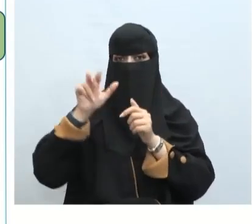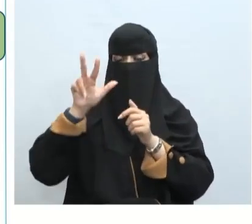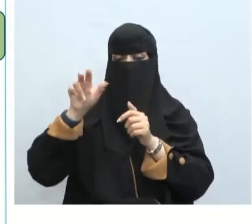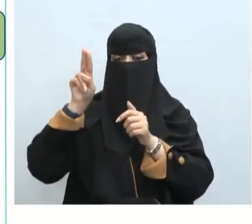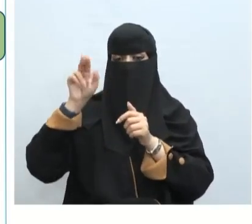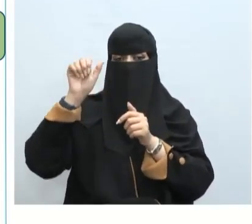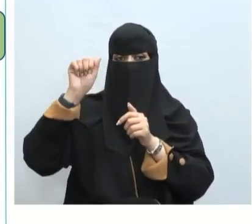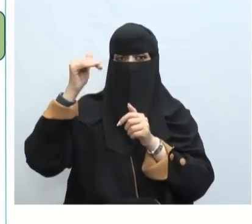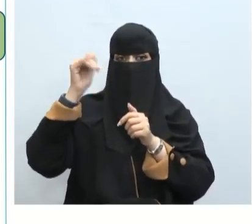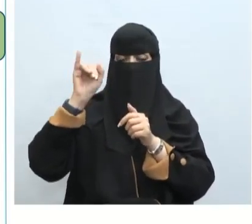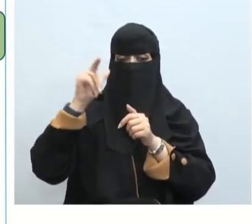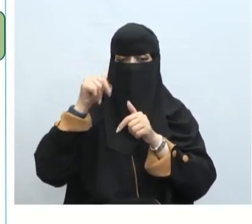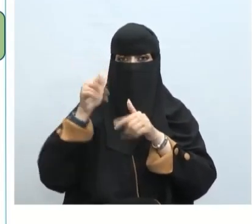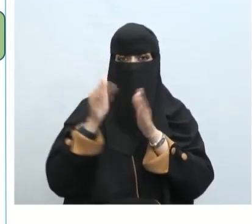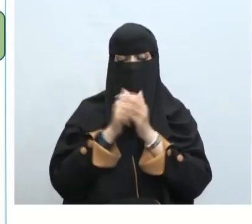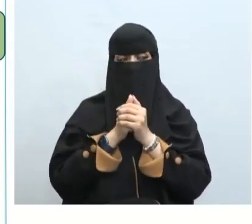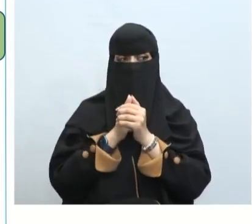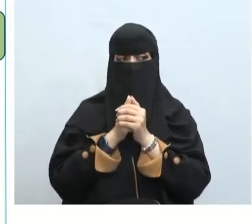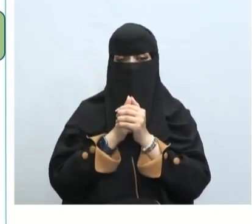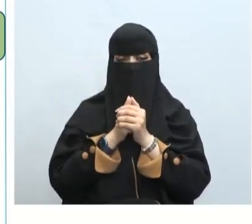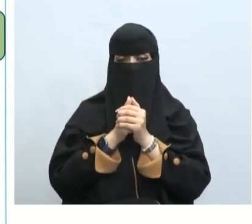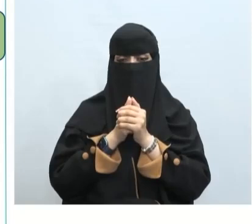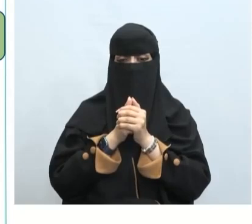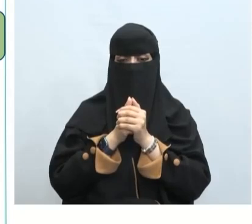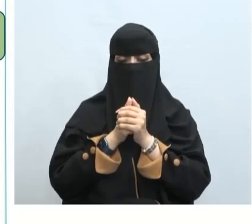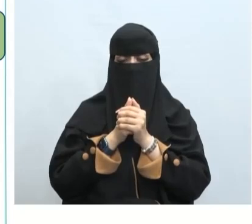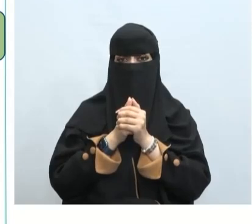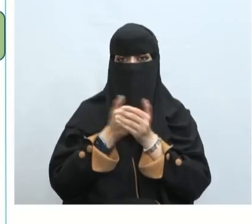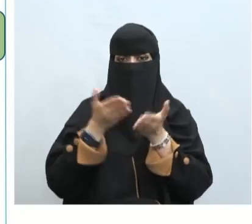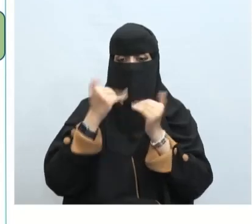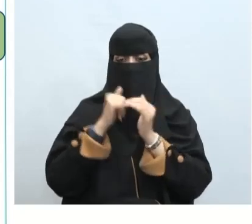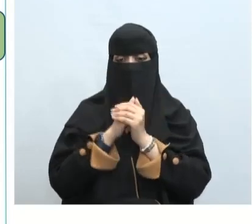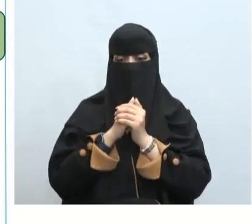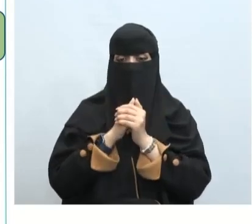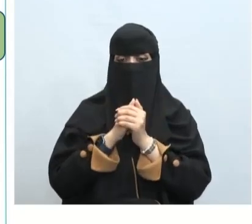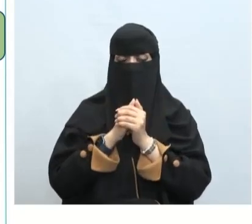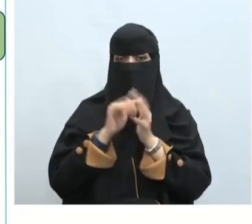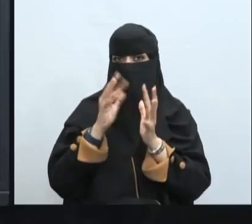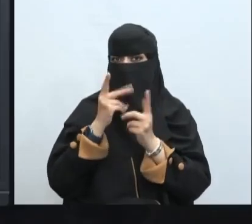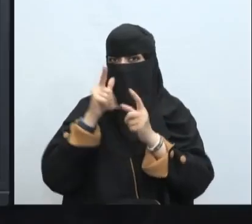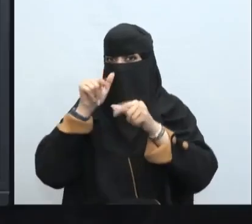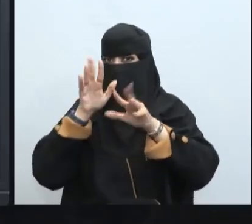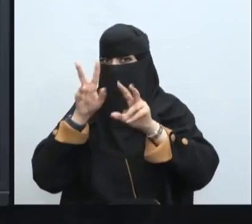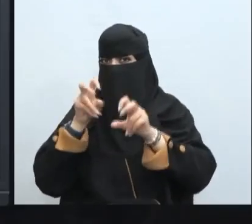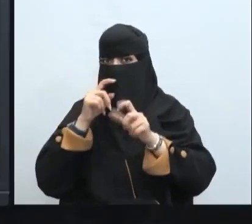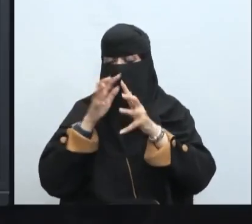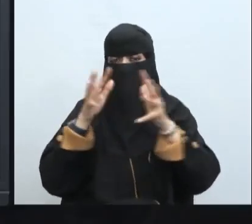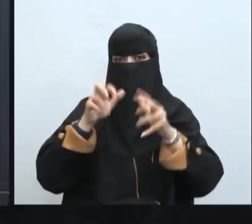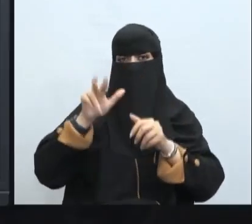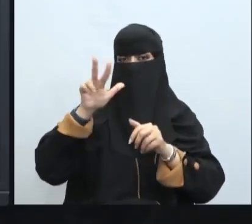السلبي على اصحاب الدخل الثابت والمحدود طيب معالجه هذا